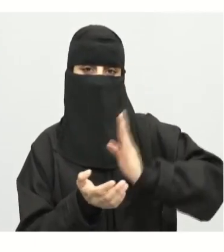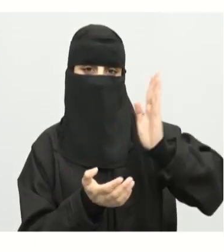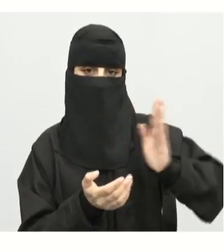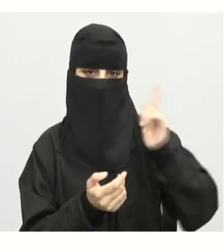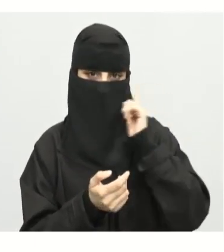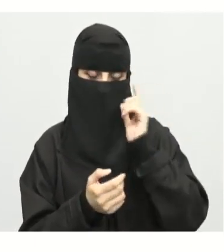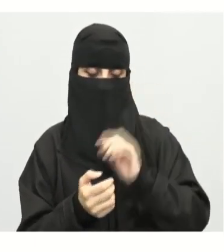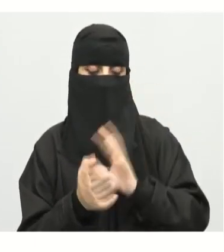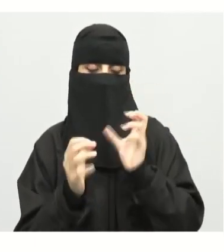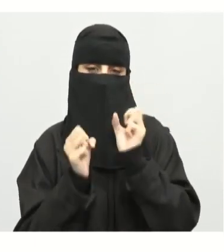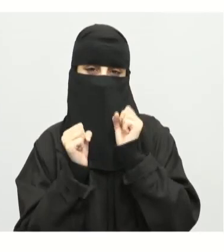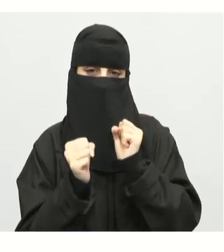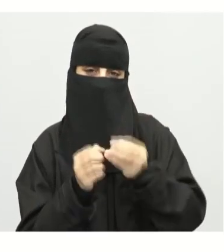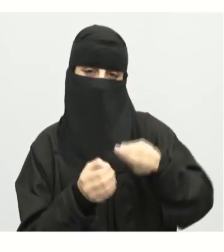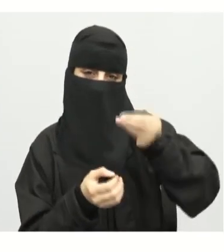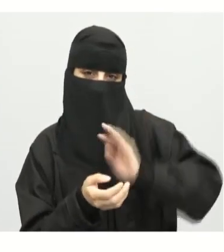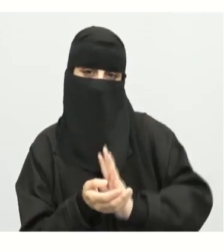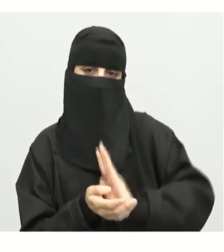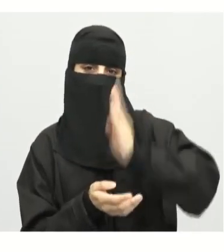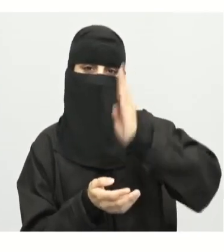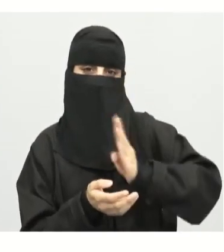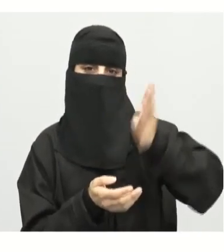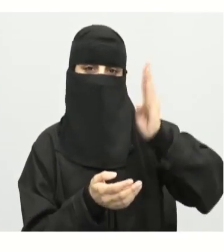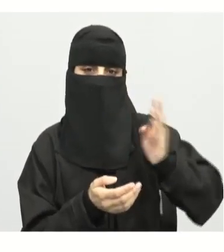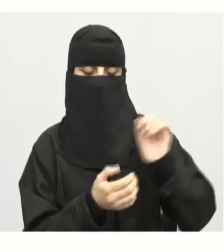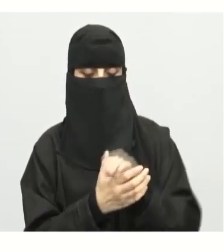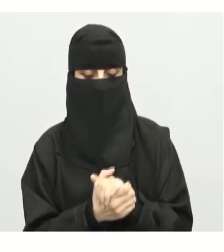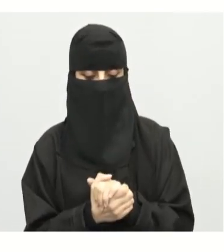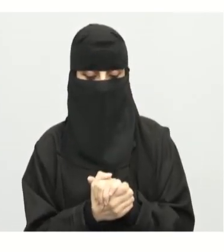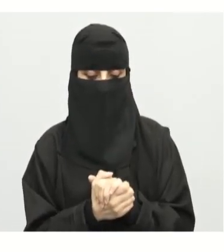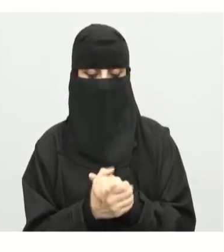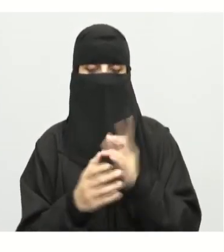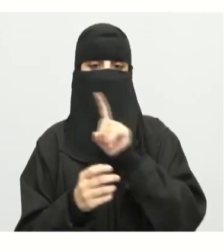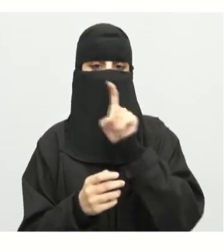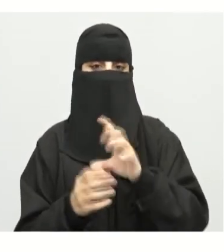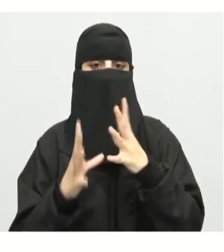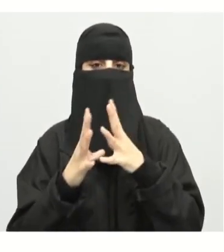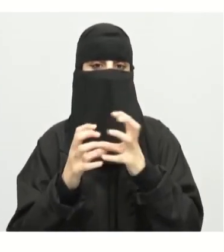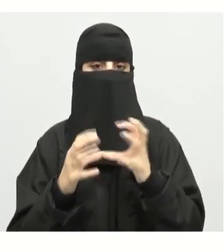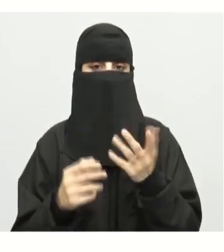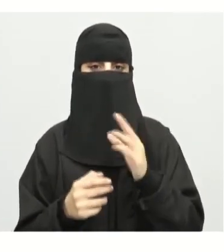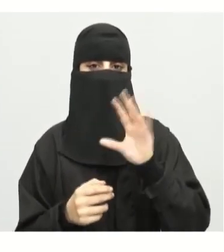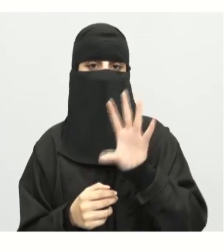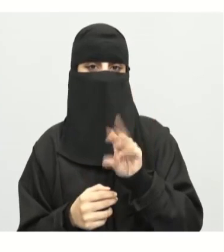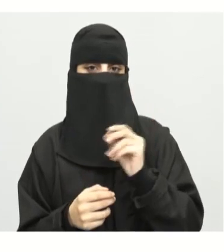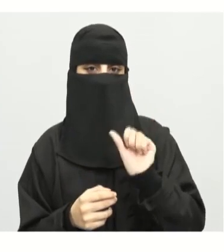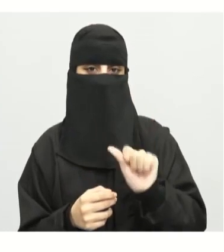الشديده الارتفاع ذات القمم العاليه وما المقصود بالهضاب